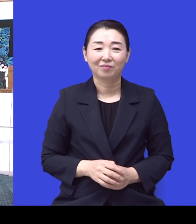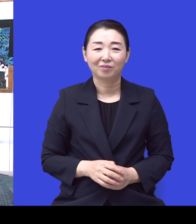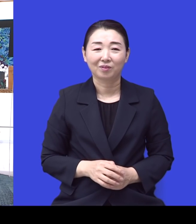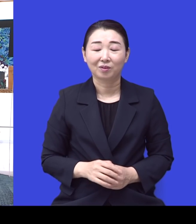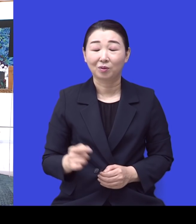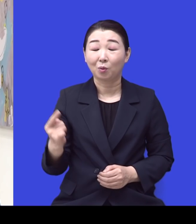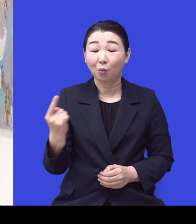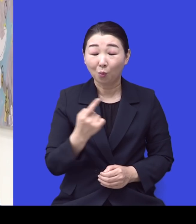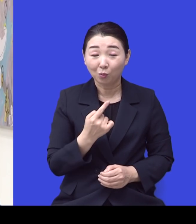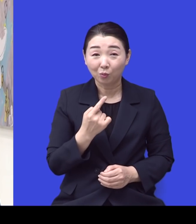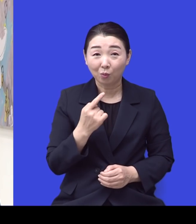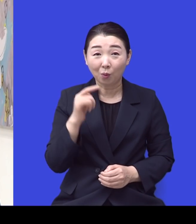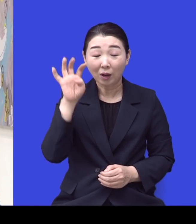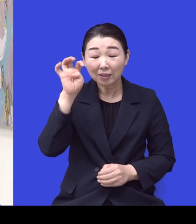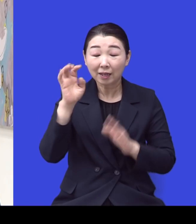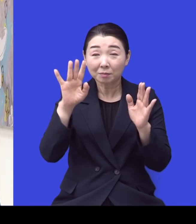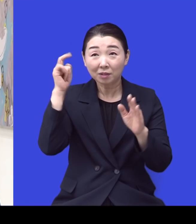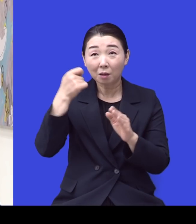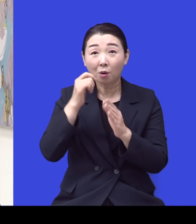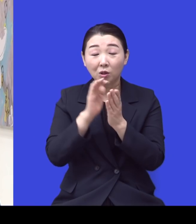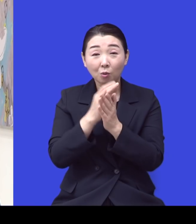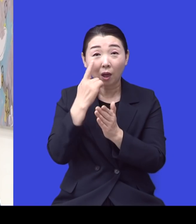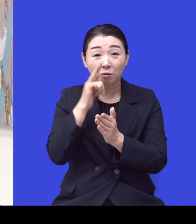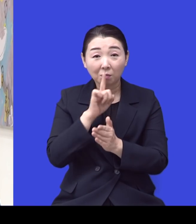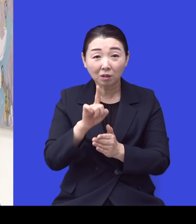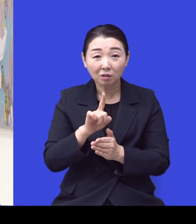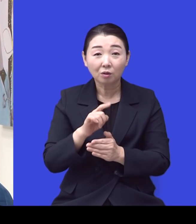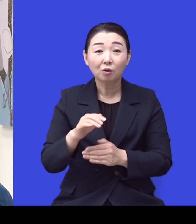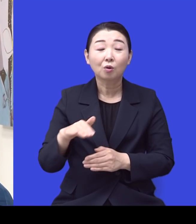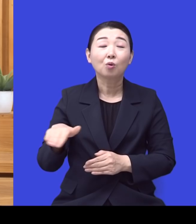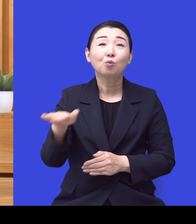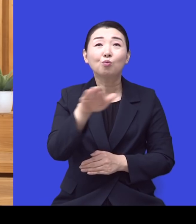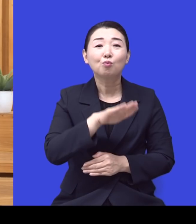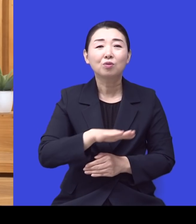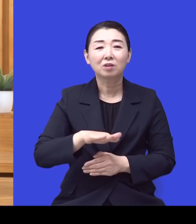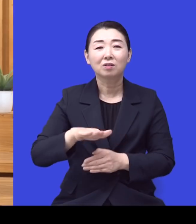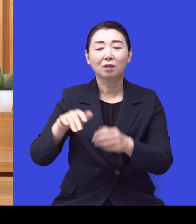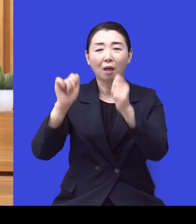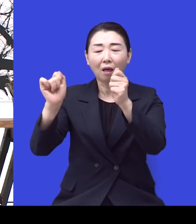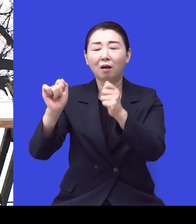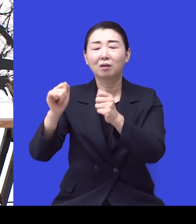새벽 기도하자고 저는 큰맘 먹고 했더니 네. 이분은 우리는 기본이 1000일입니다.